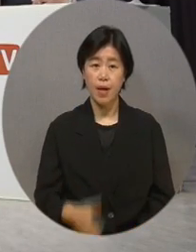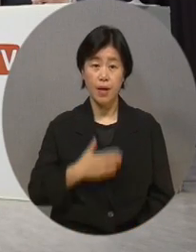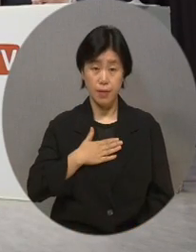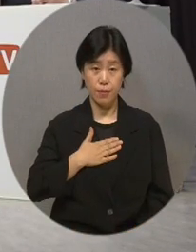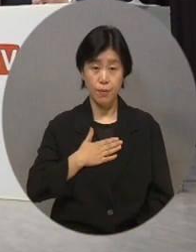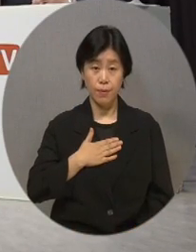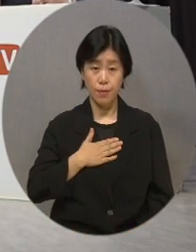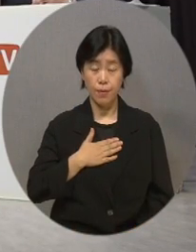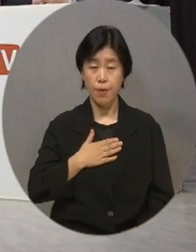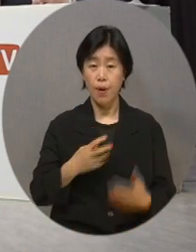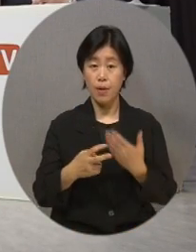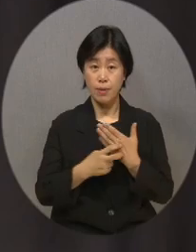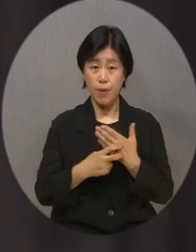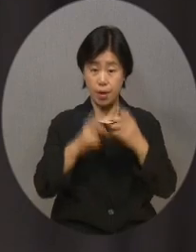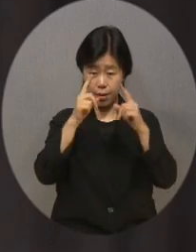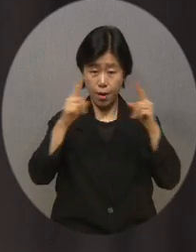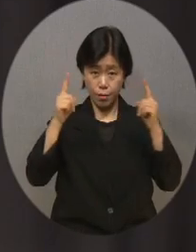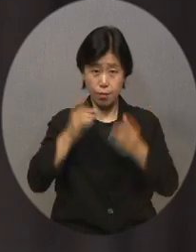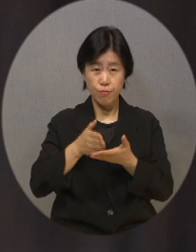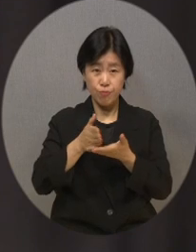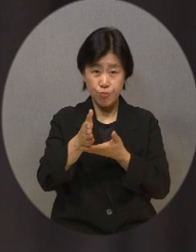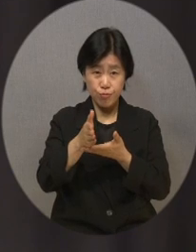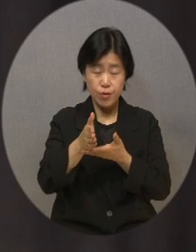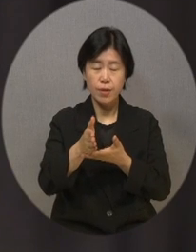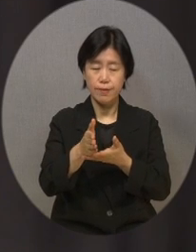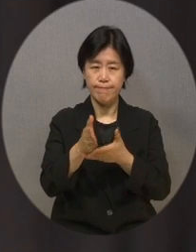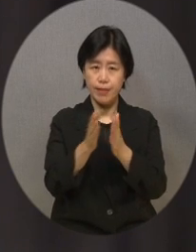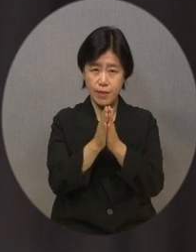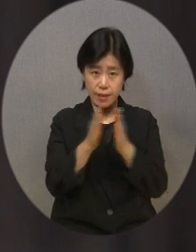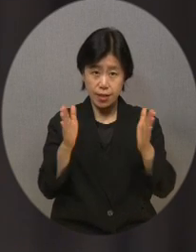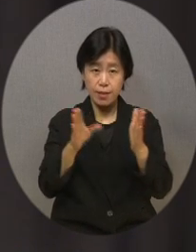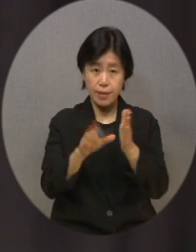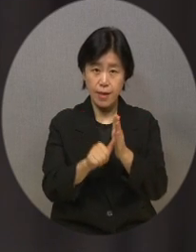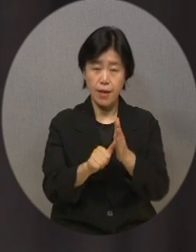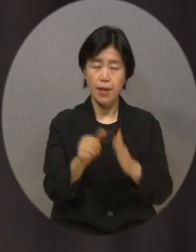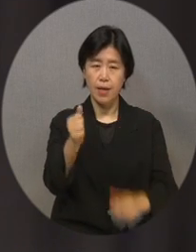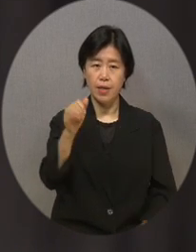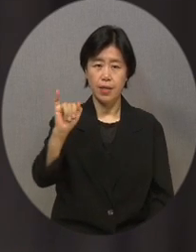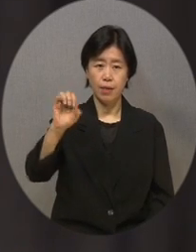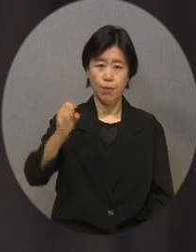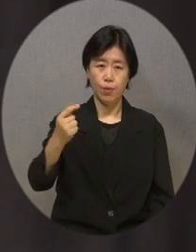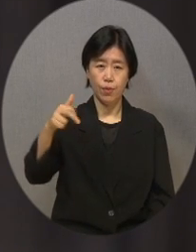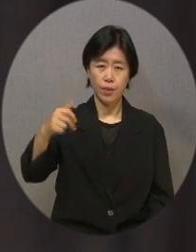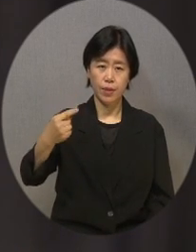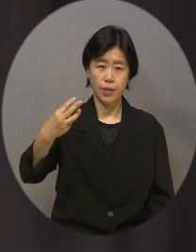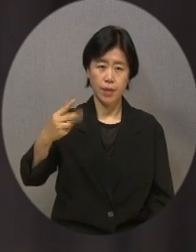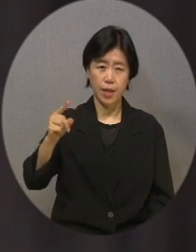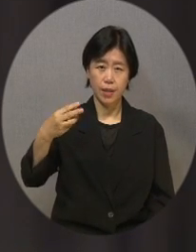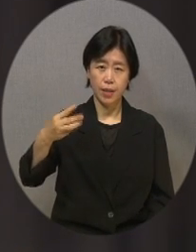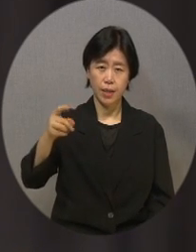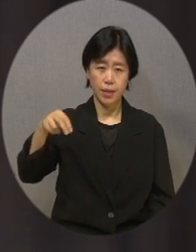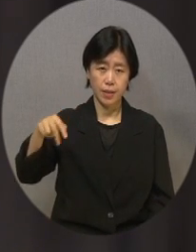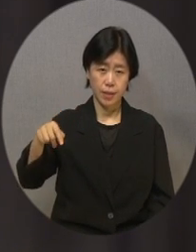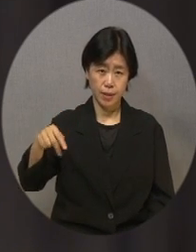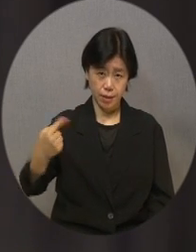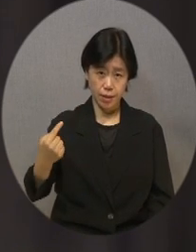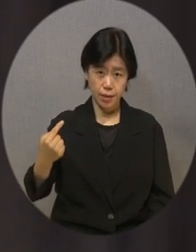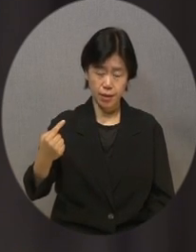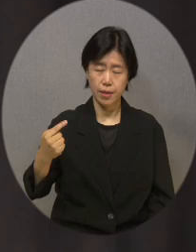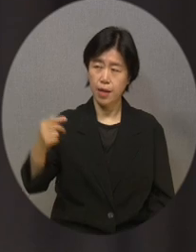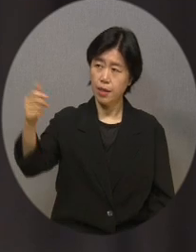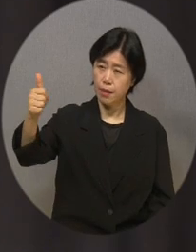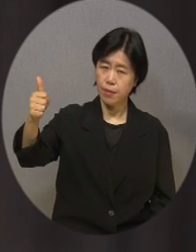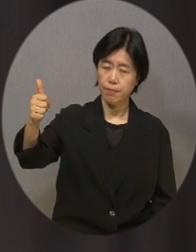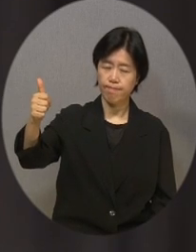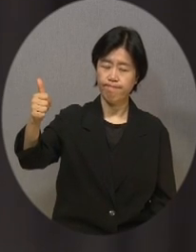저도 의과대학을 들어갈 때 히포크라테스를 보면서 졸업하면서 선서도 하고 정말 내가 이